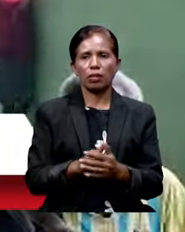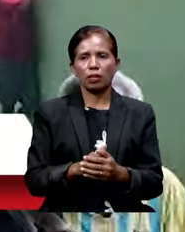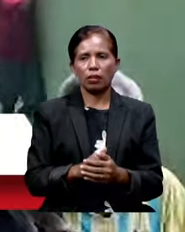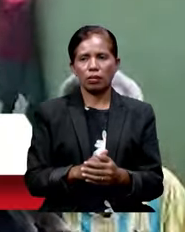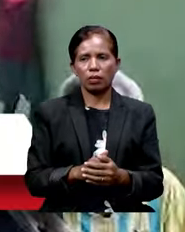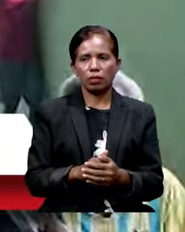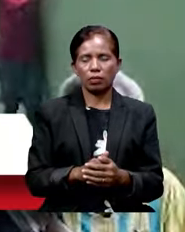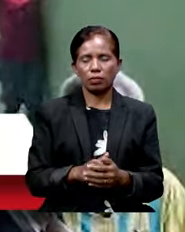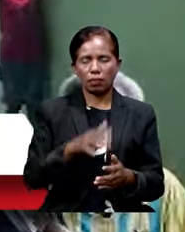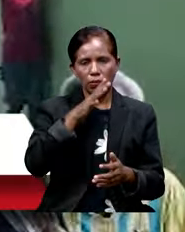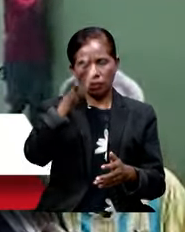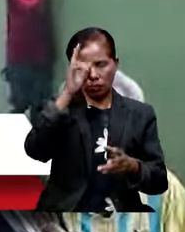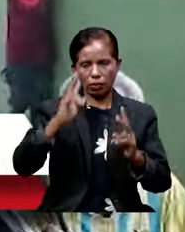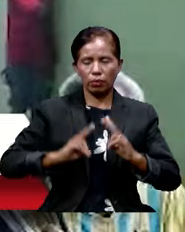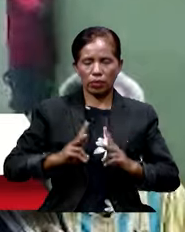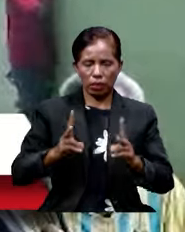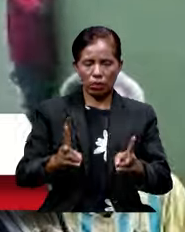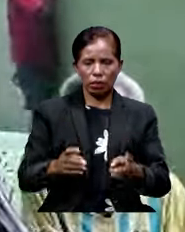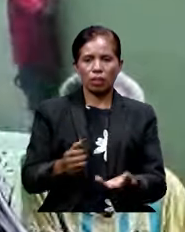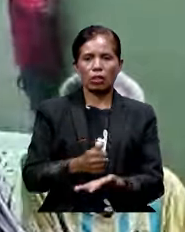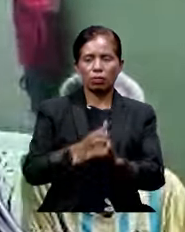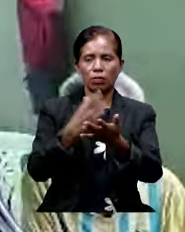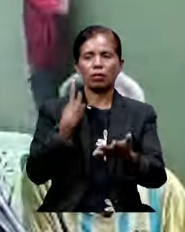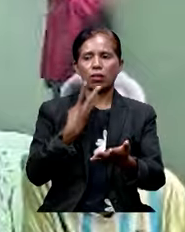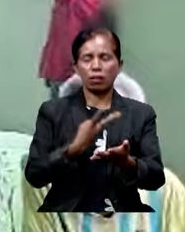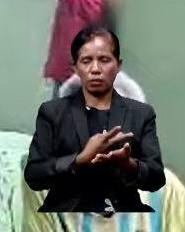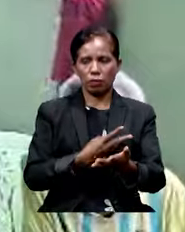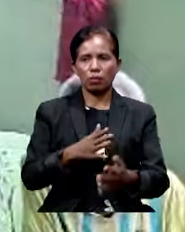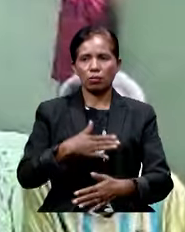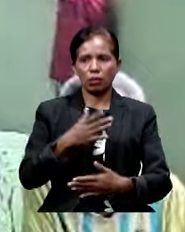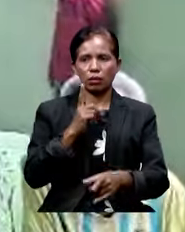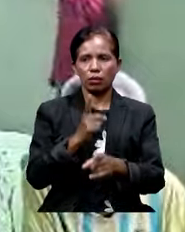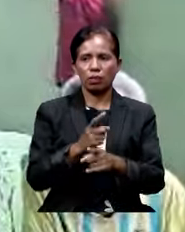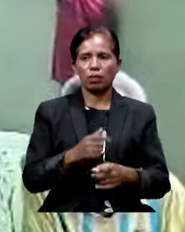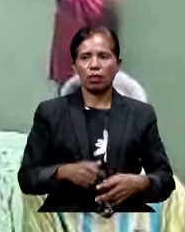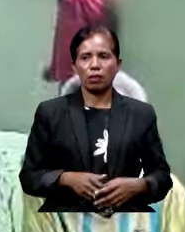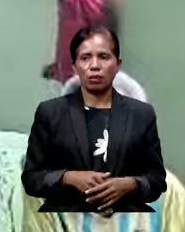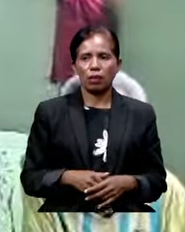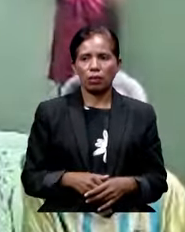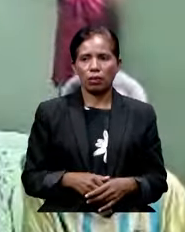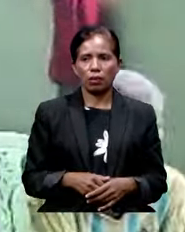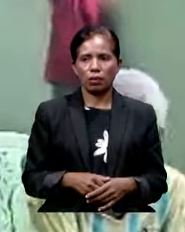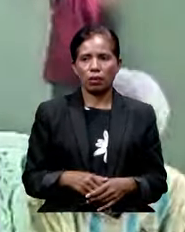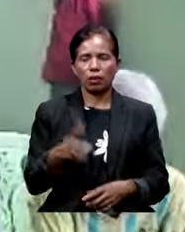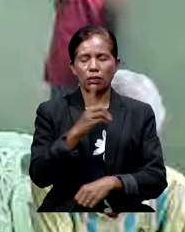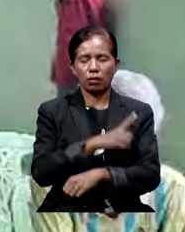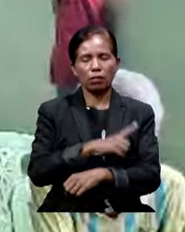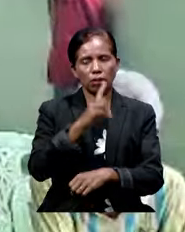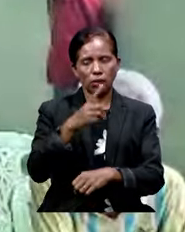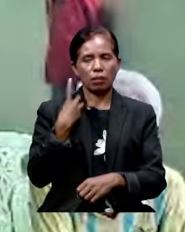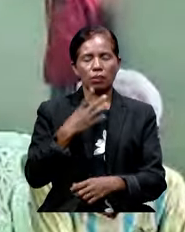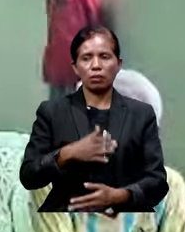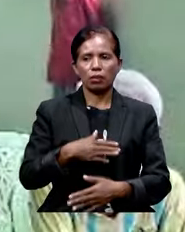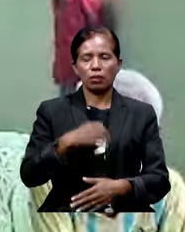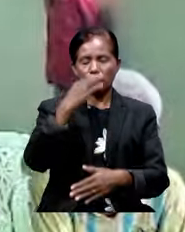veteranu so consul de sucus, cagara, e contente de teves, bele senti bele loro i da rua. E isso para